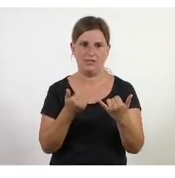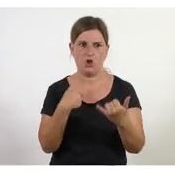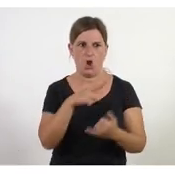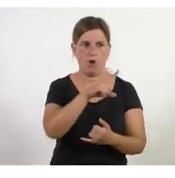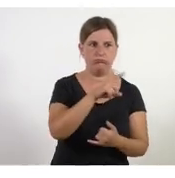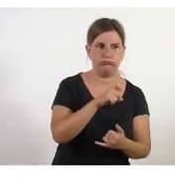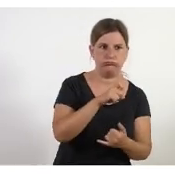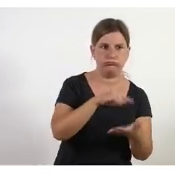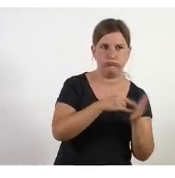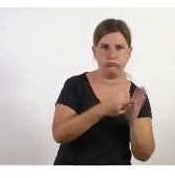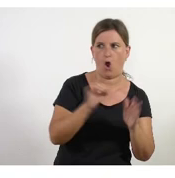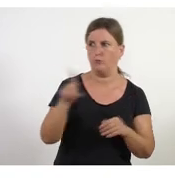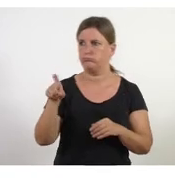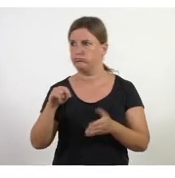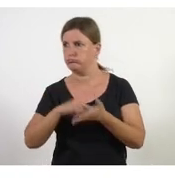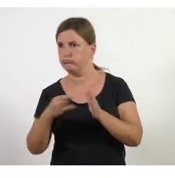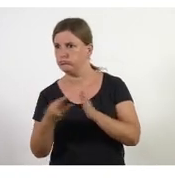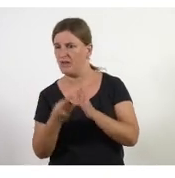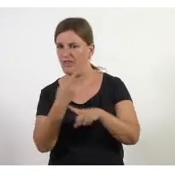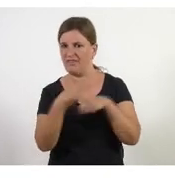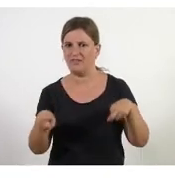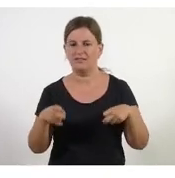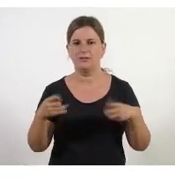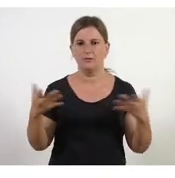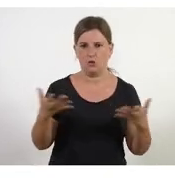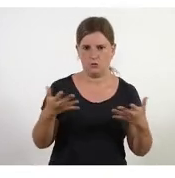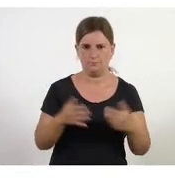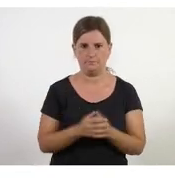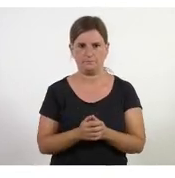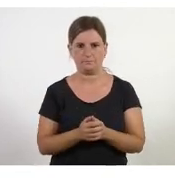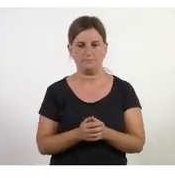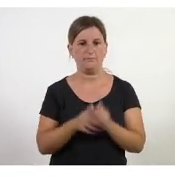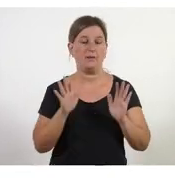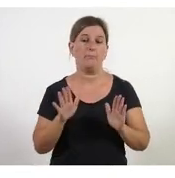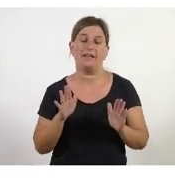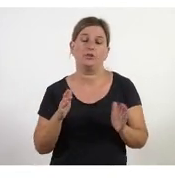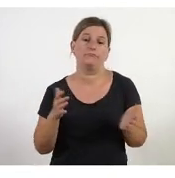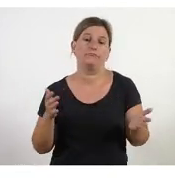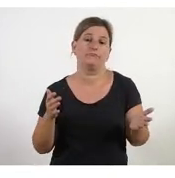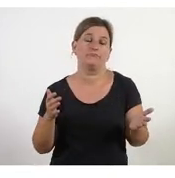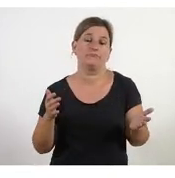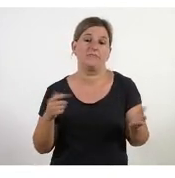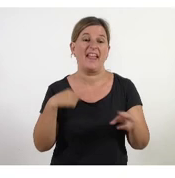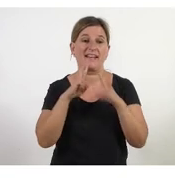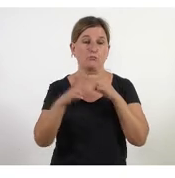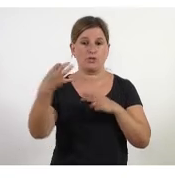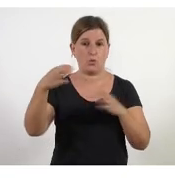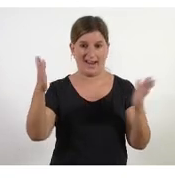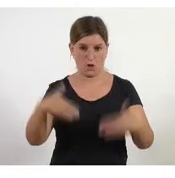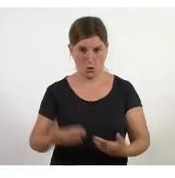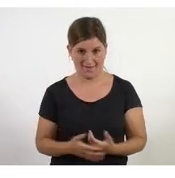de solució o els altres. Però, malauradament, no hi ha una resposta única i jo em quedaria amb el punt